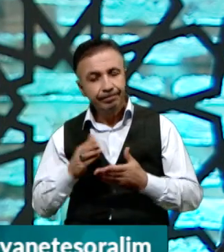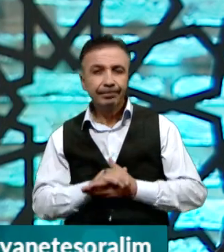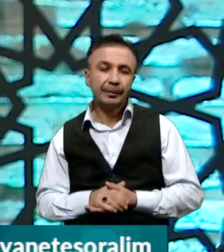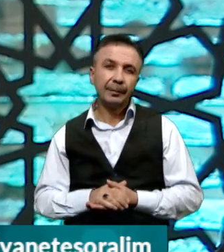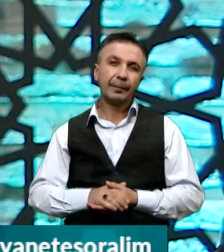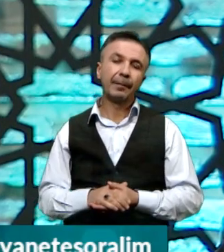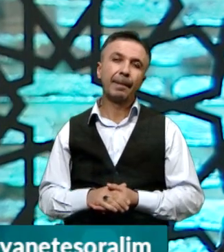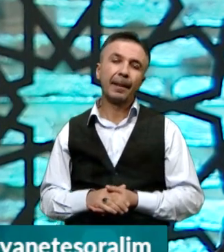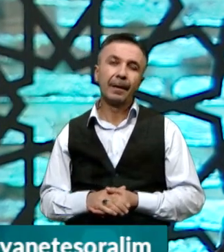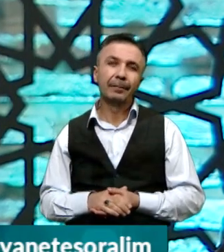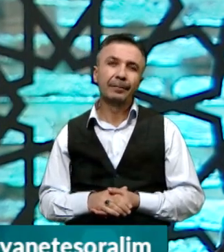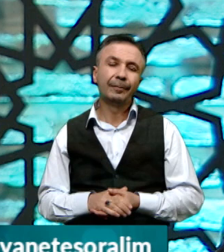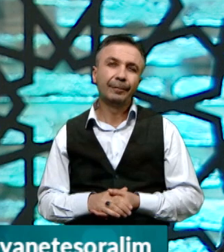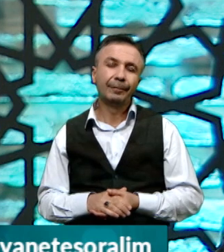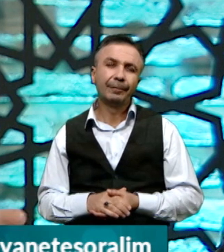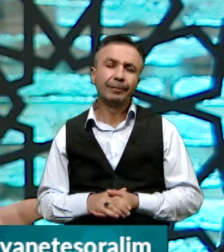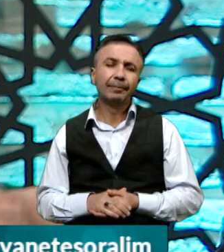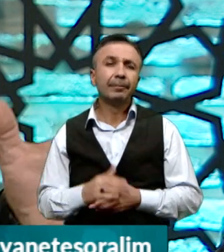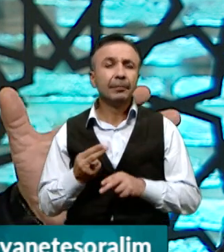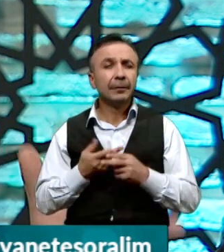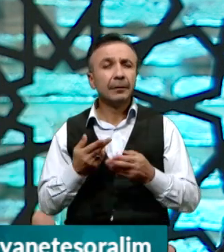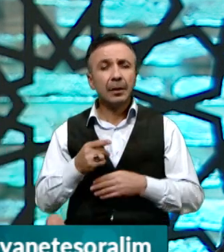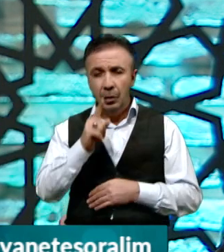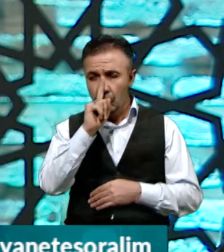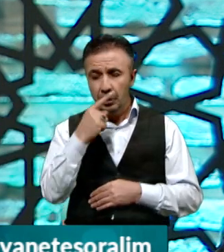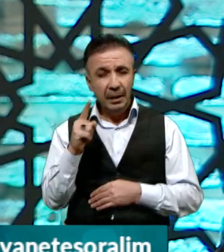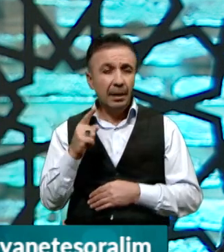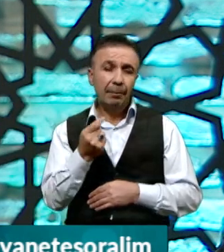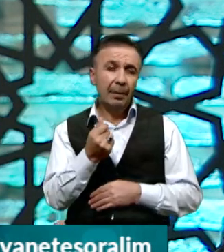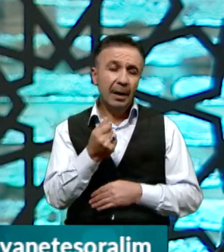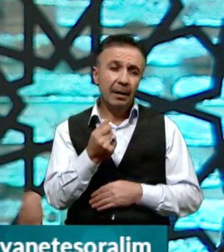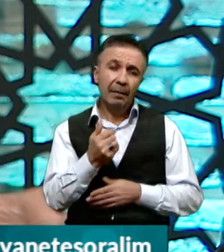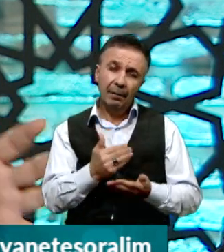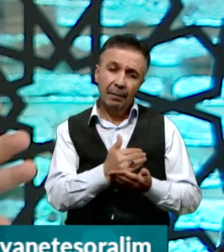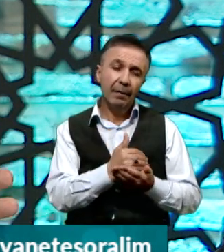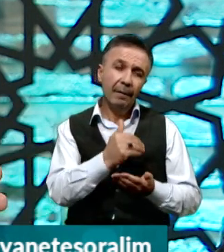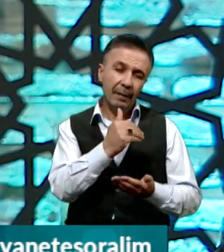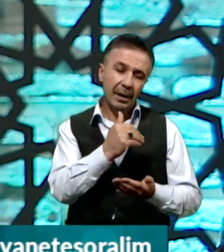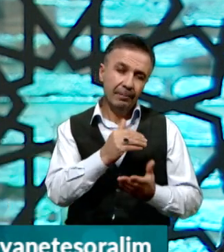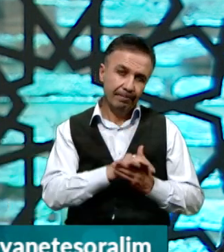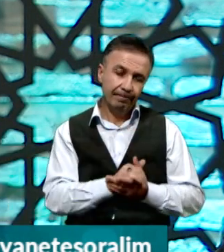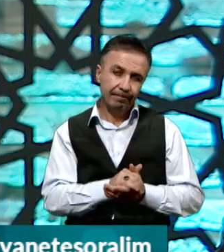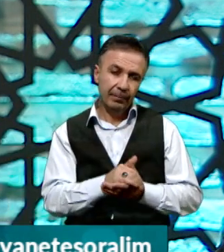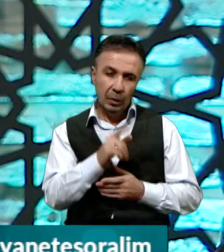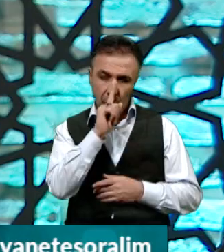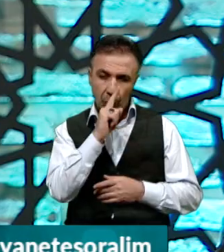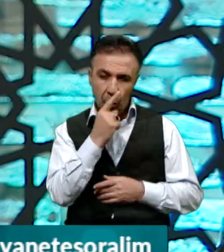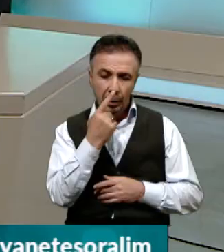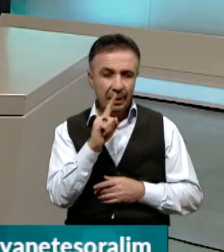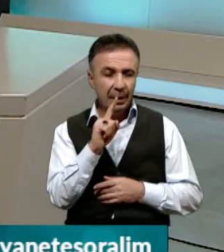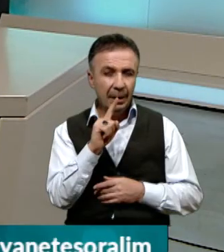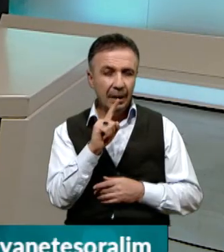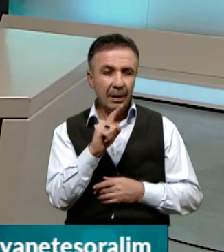deyince ben çoğul anladım çünkü. Mesela 100 bin lira da paramız var. 100 bin lira totalde nisap miktarını aşıyor